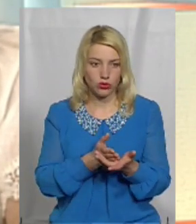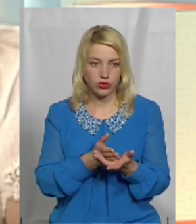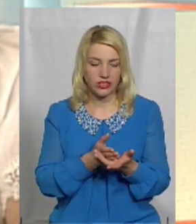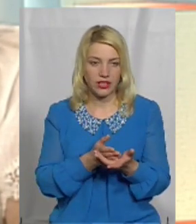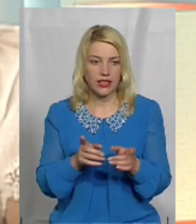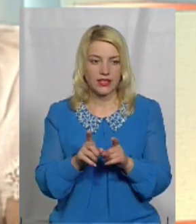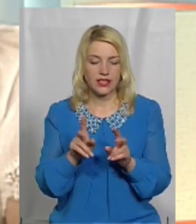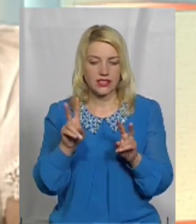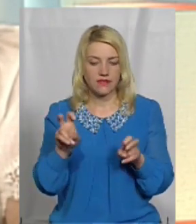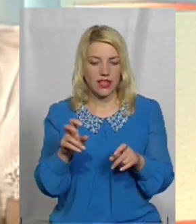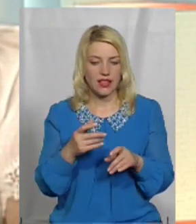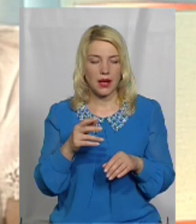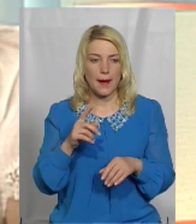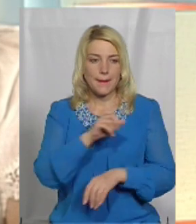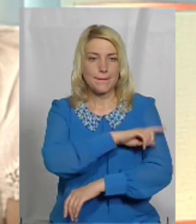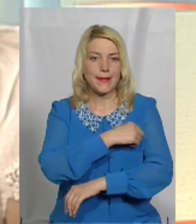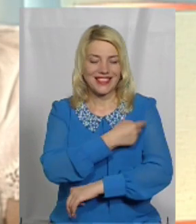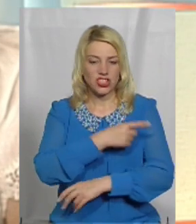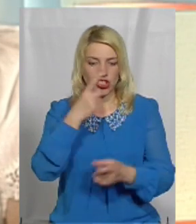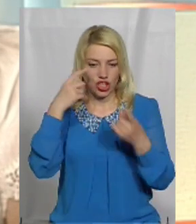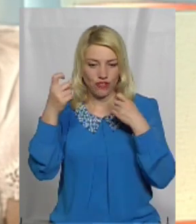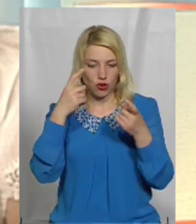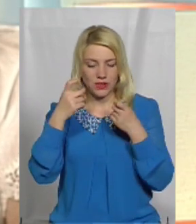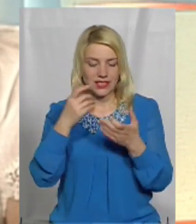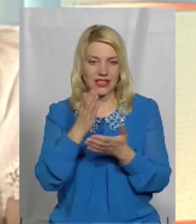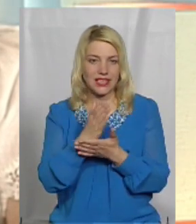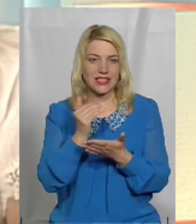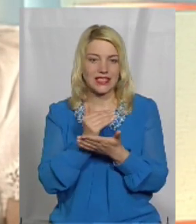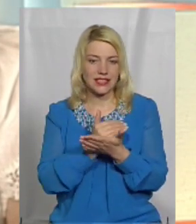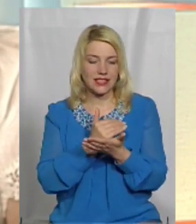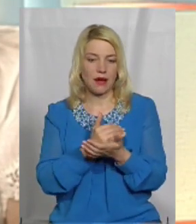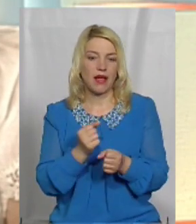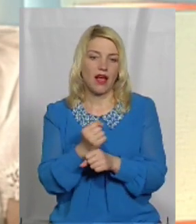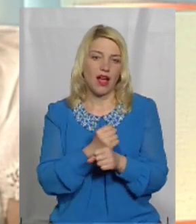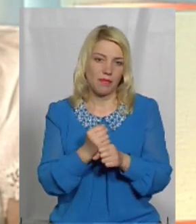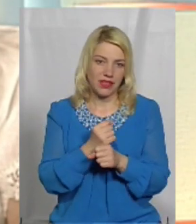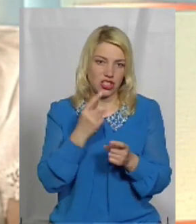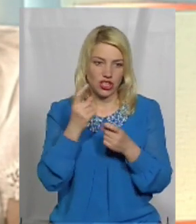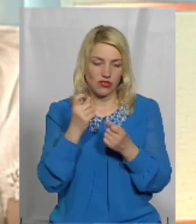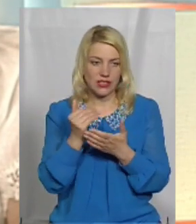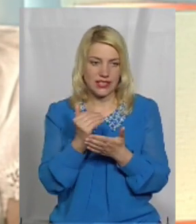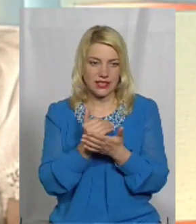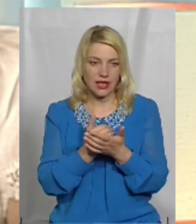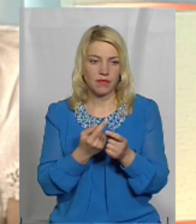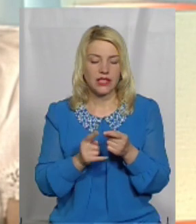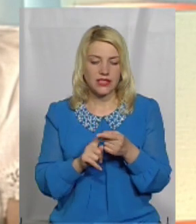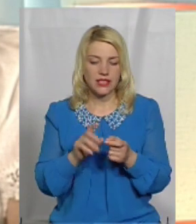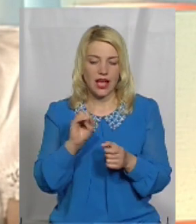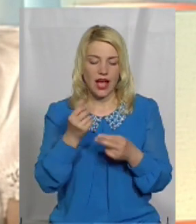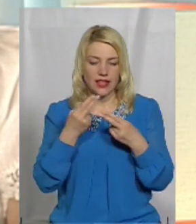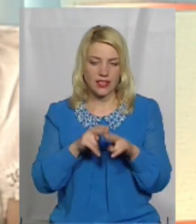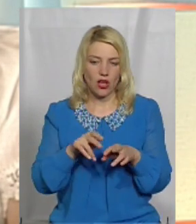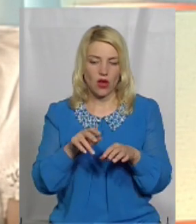званих медичних інформаційних систем або аптечних інформаційних систем. Це IT-компанії, які,